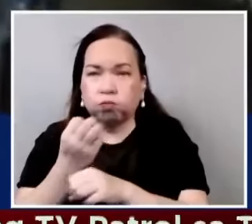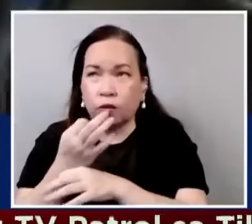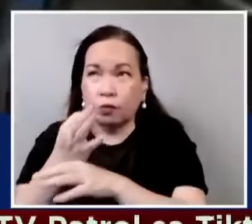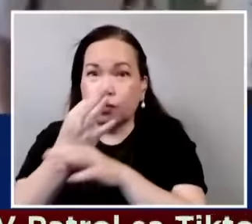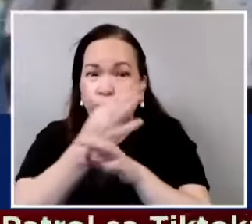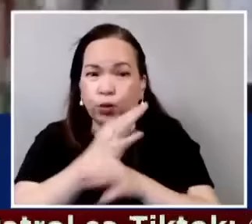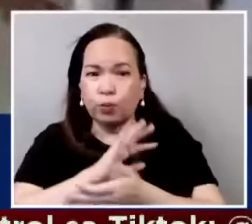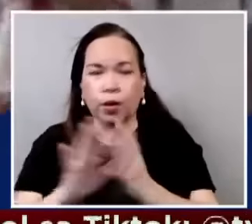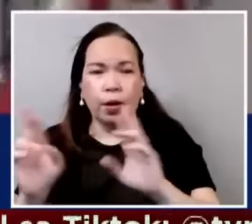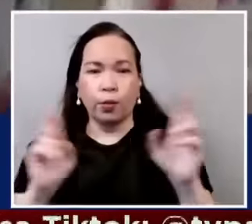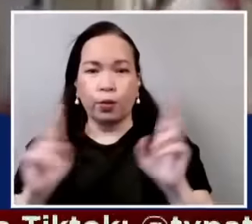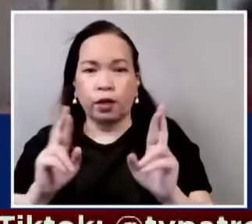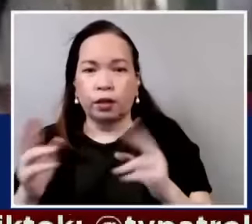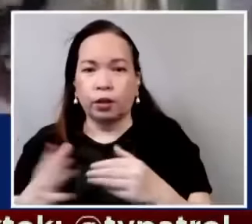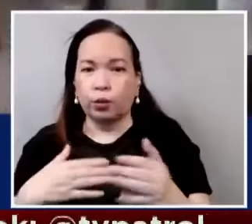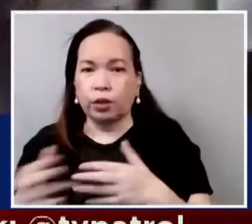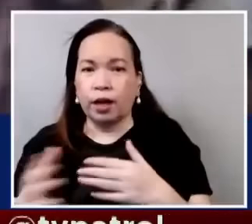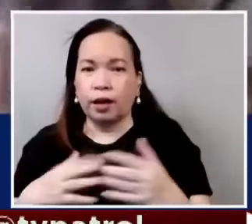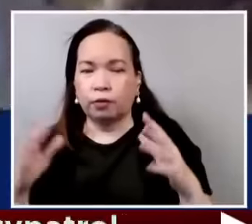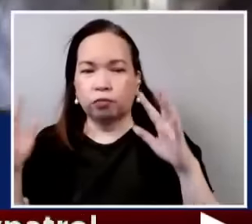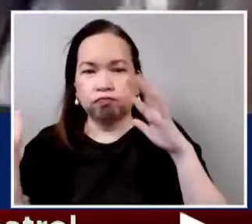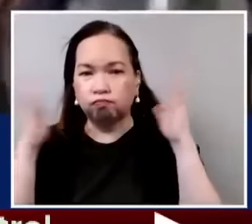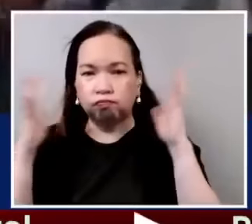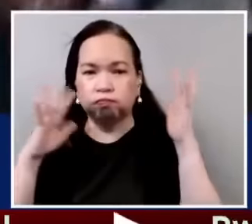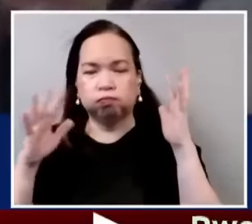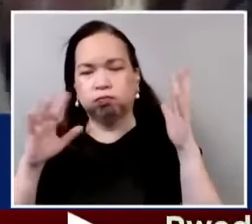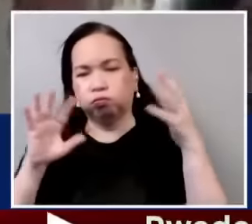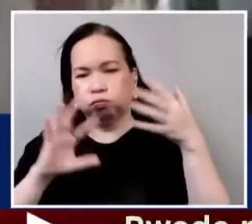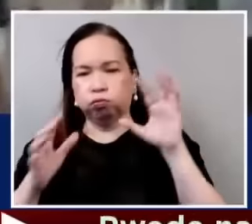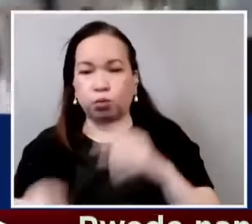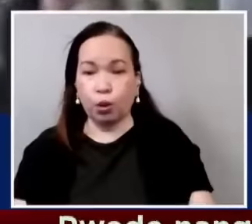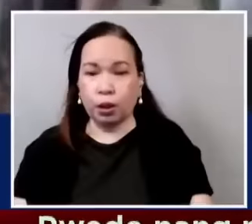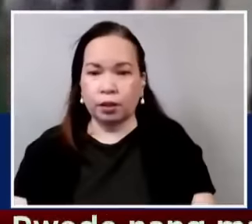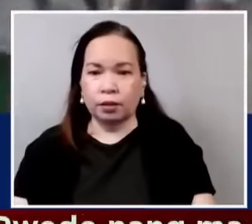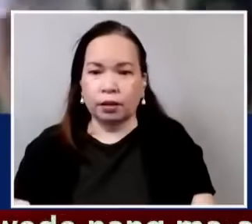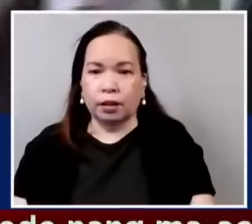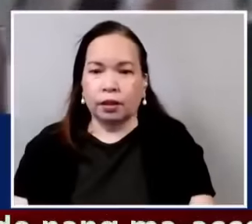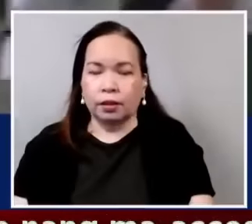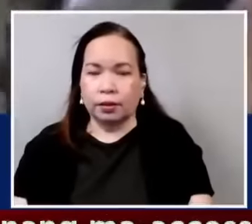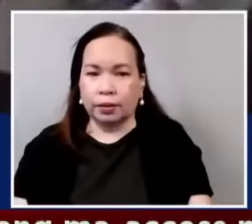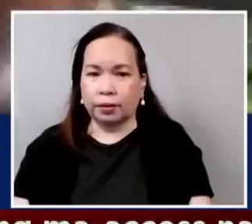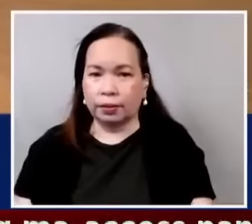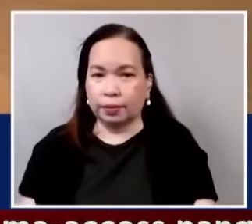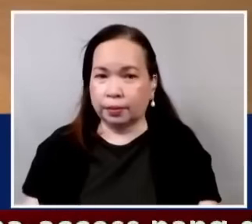sa anumang sakuna. Pakinggan natin ang isang bahagi ng talumpati ng Pangulo.